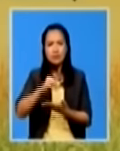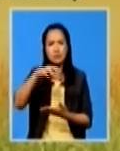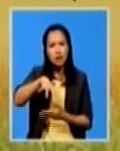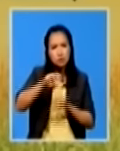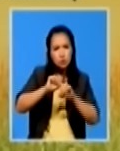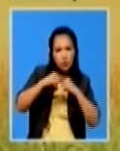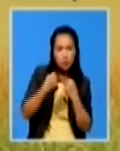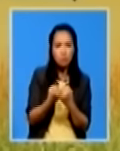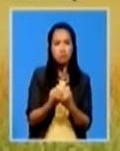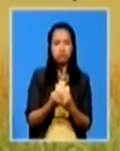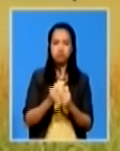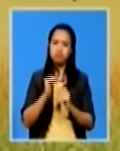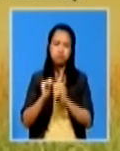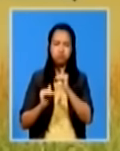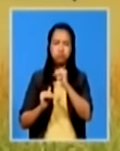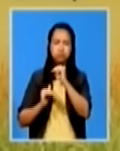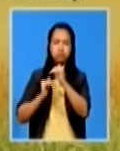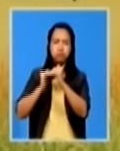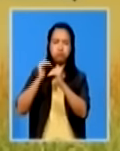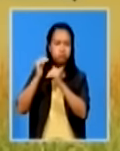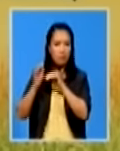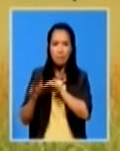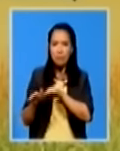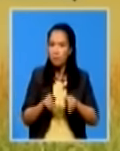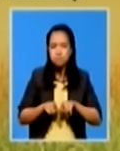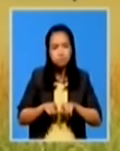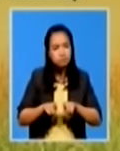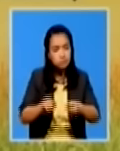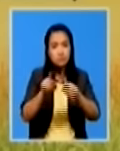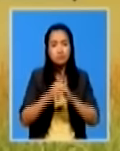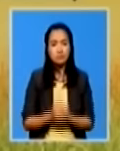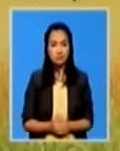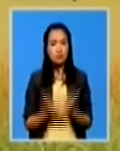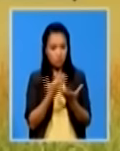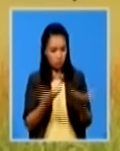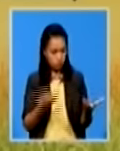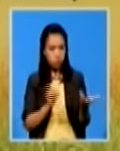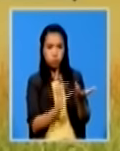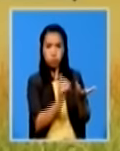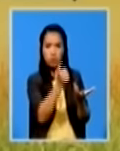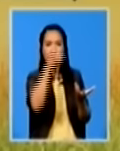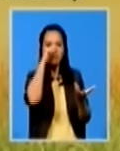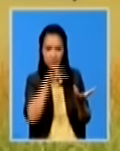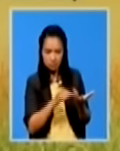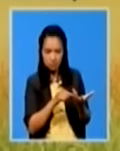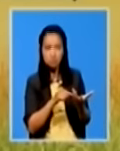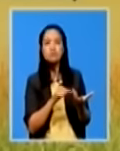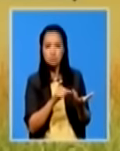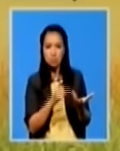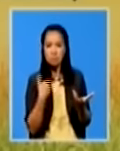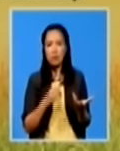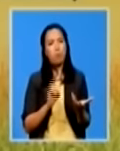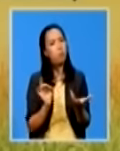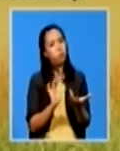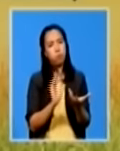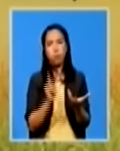มนะครับเจริญเติบโตไปด้วยกันจากการจัดงานที่ผ่านมาในเรื่องนวัตกรรมคุณภาพสินค้าอาหารไทยนะครับมีศักยภาพม